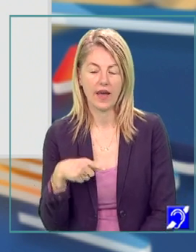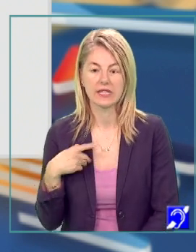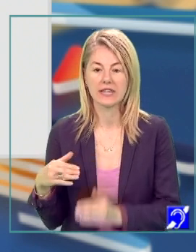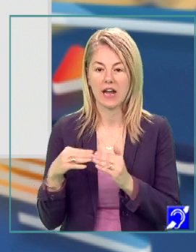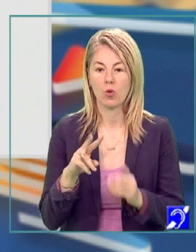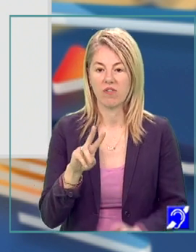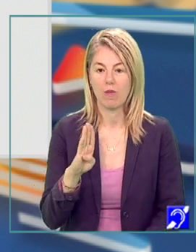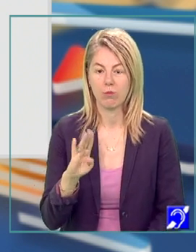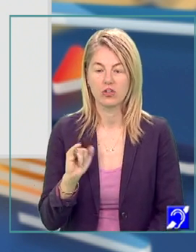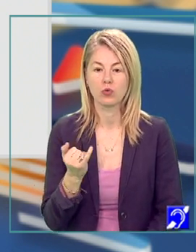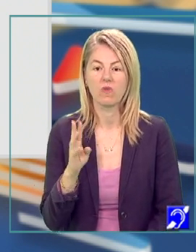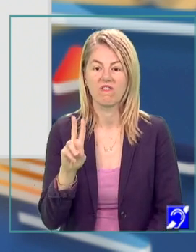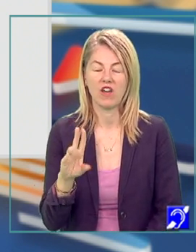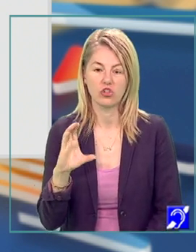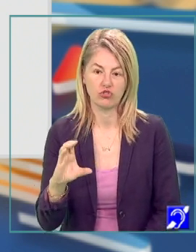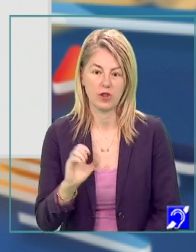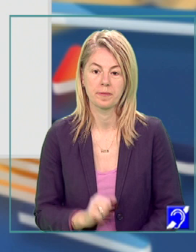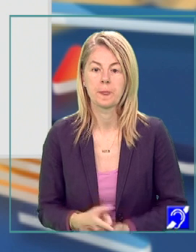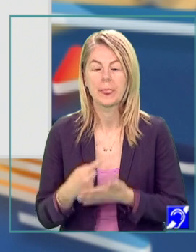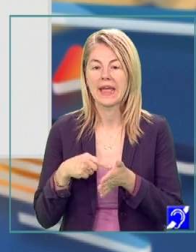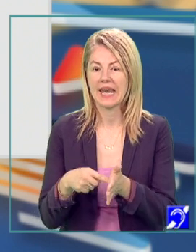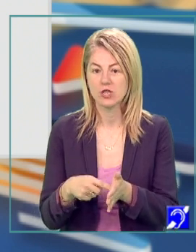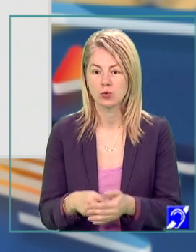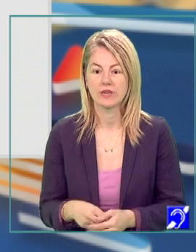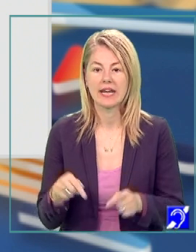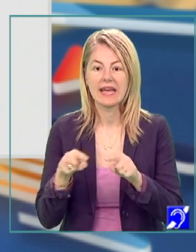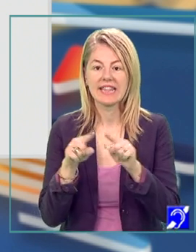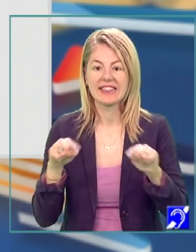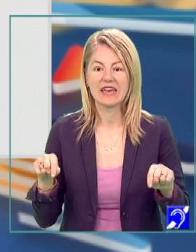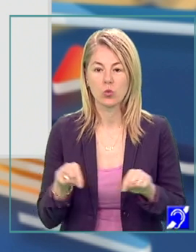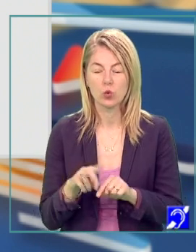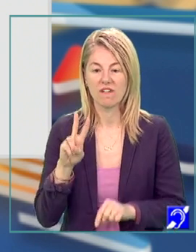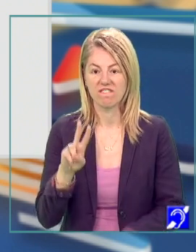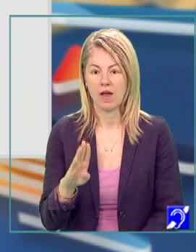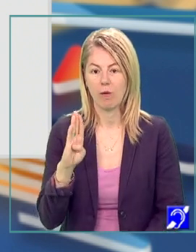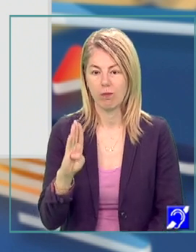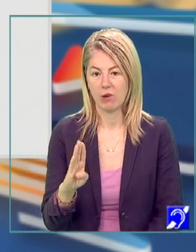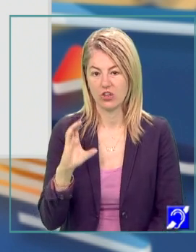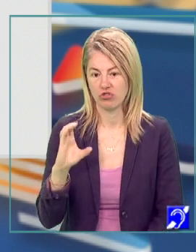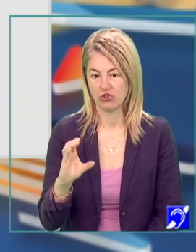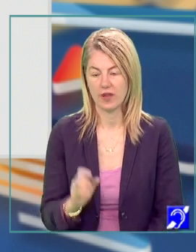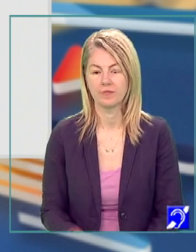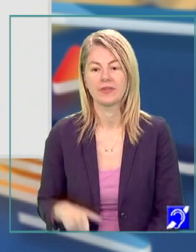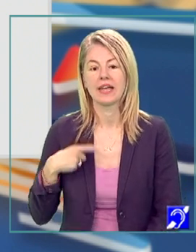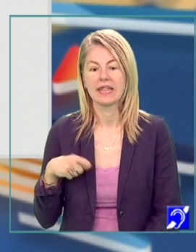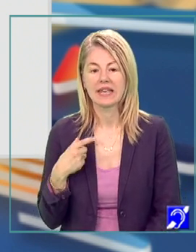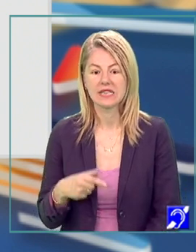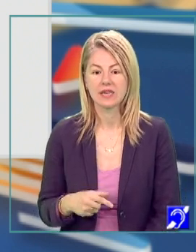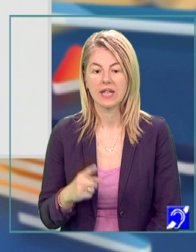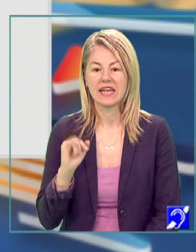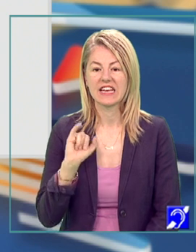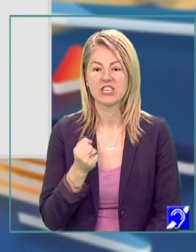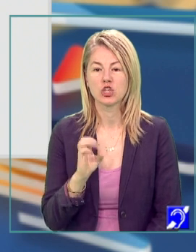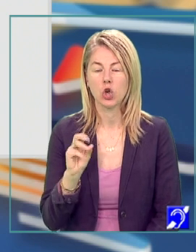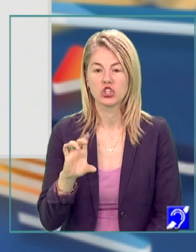congruent cu VB și cu VC. Rezultă că triunghiul VBC este un